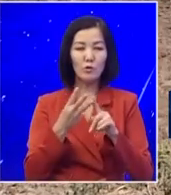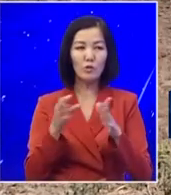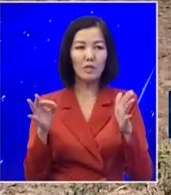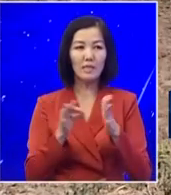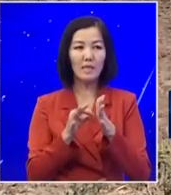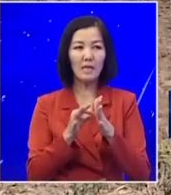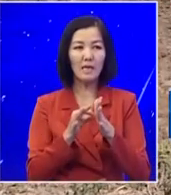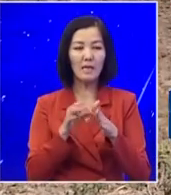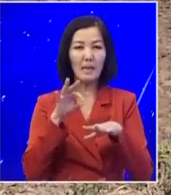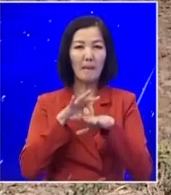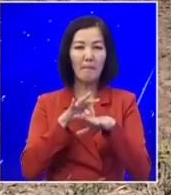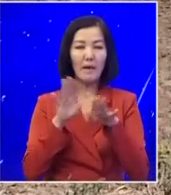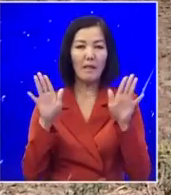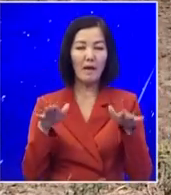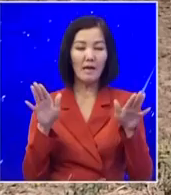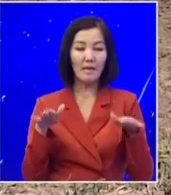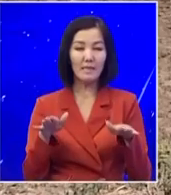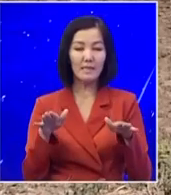арасы, пасека дейді, бал арасыға